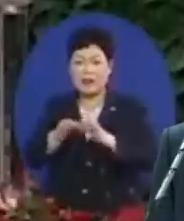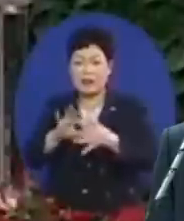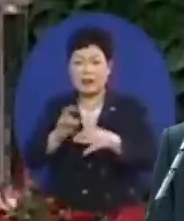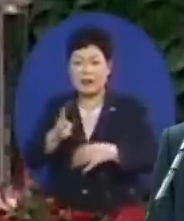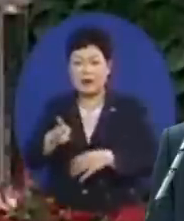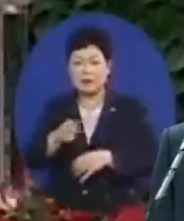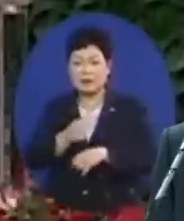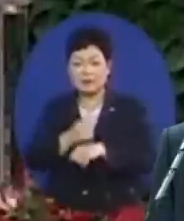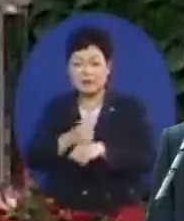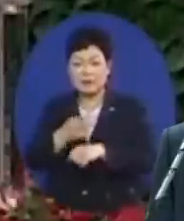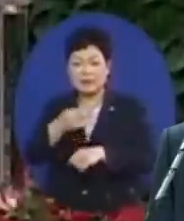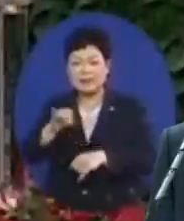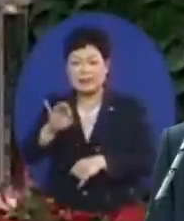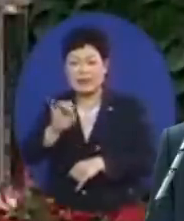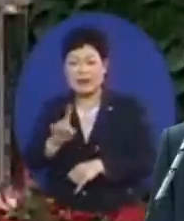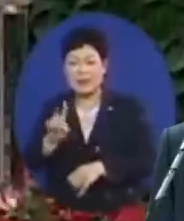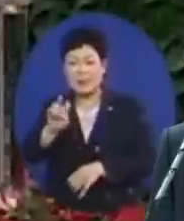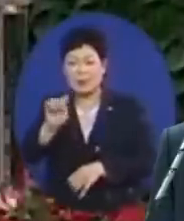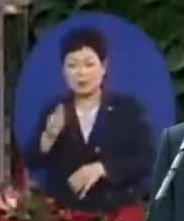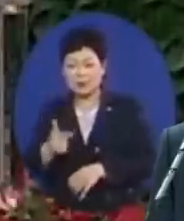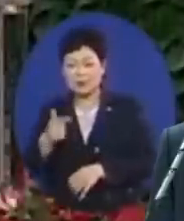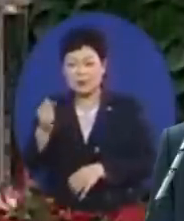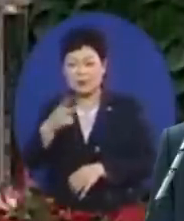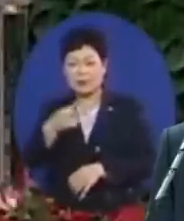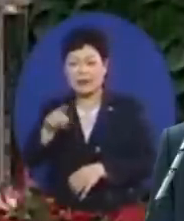디아모니온, 다이모니라고 말하는데